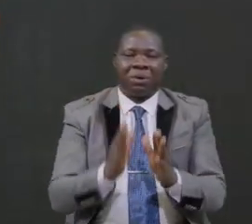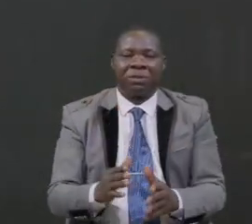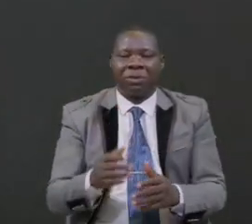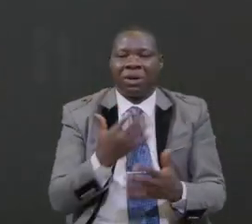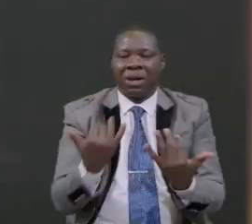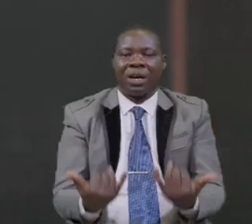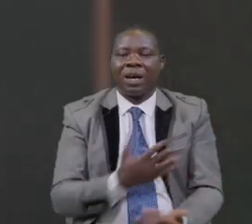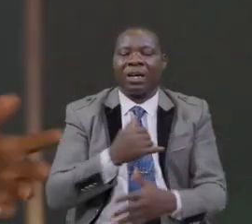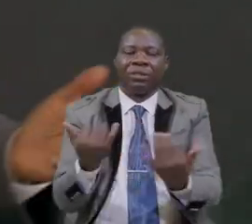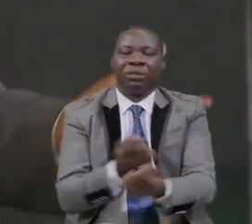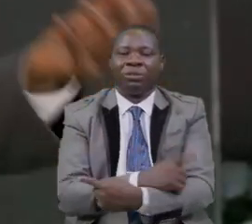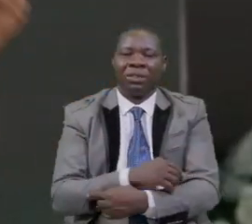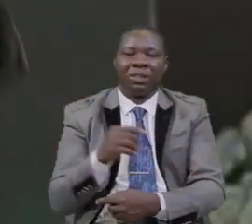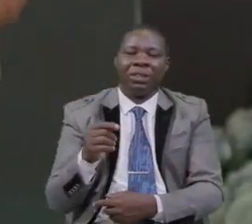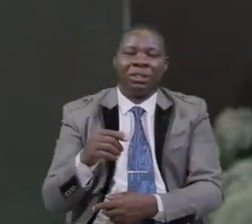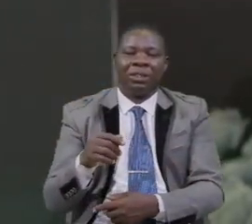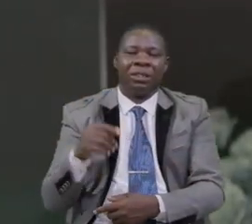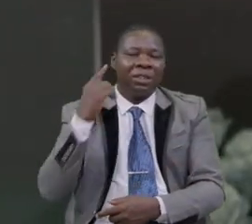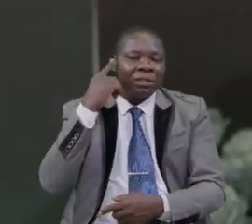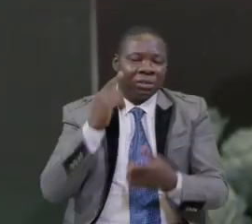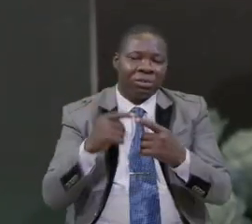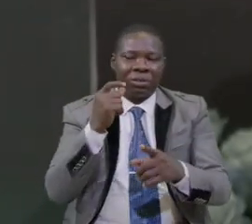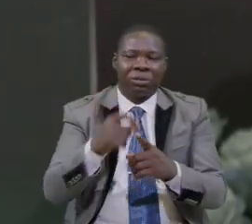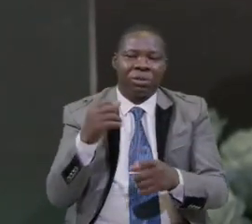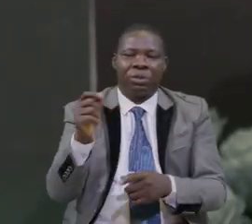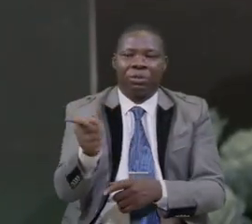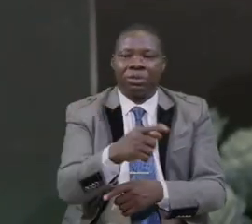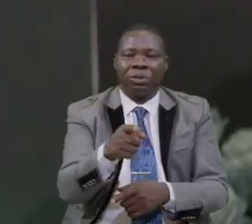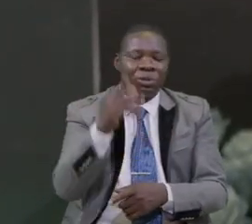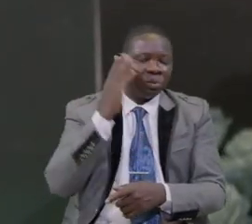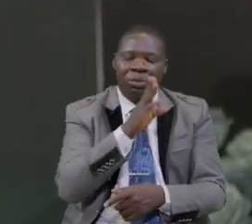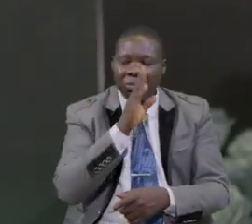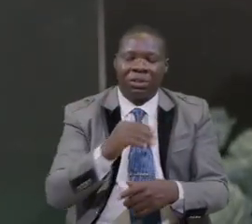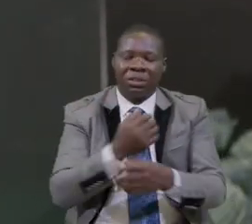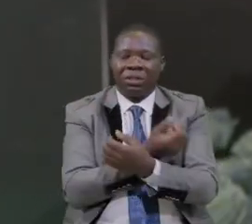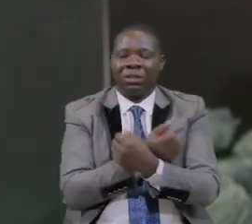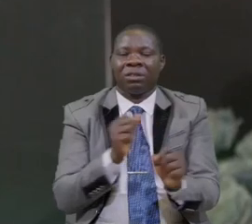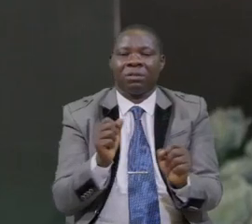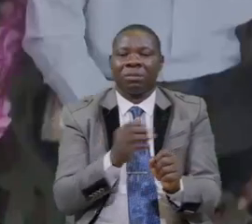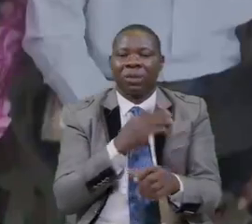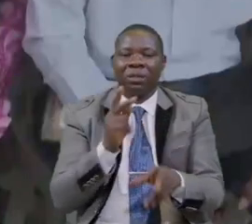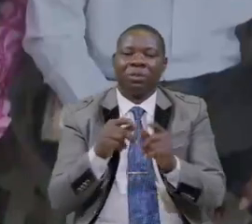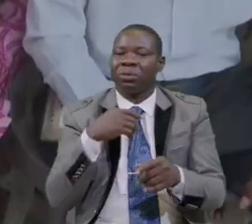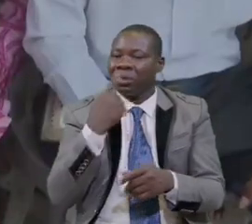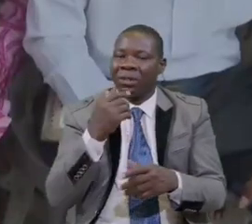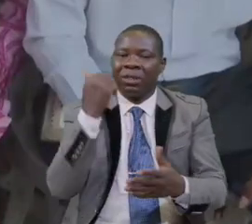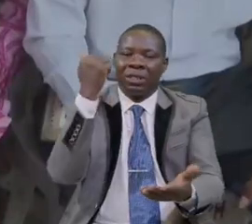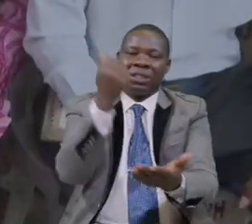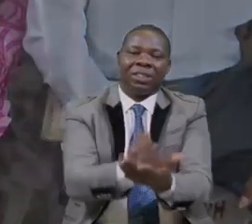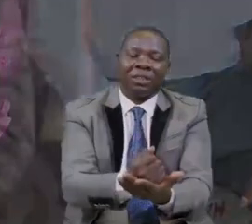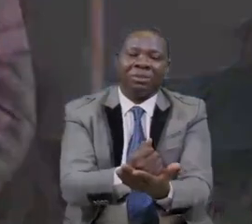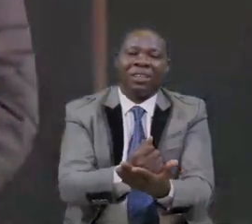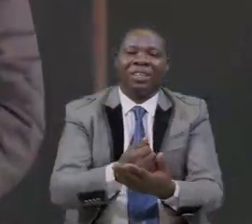aujourd'hui, écoutez la parole de Dieu, vous serez sauvés. Et les gens ont dit,